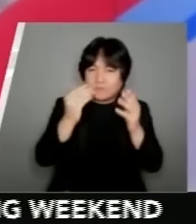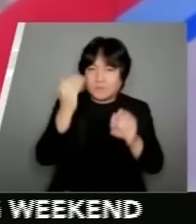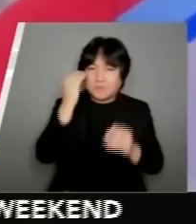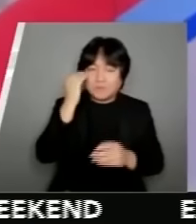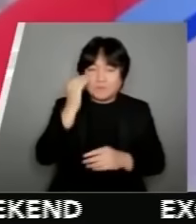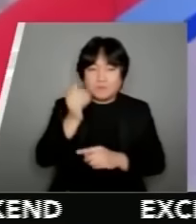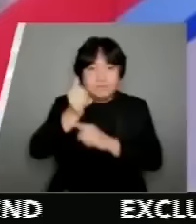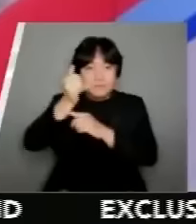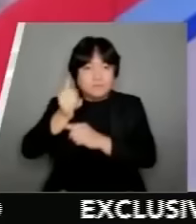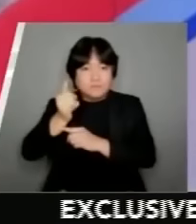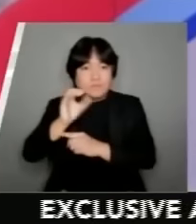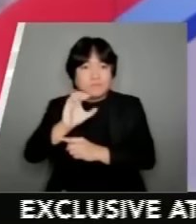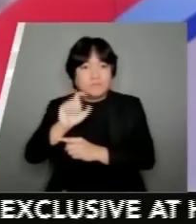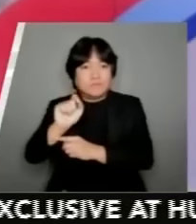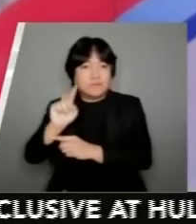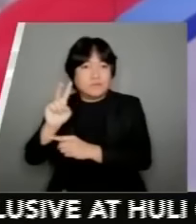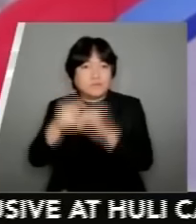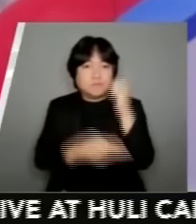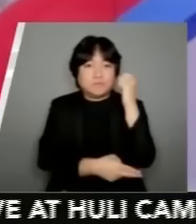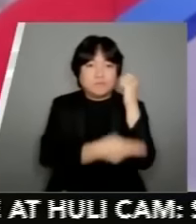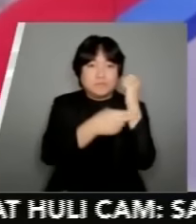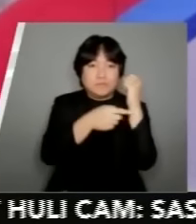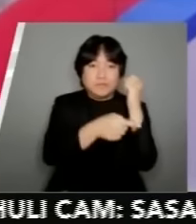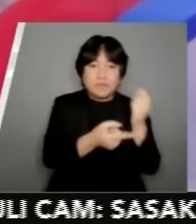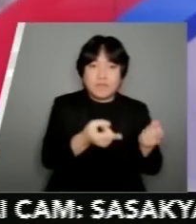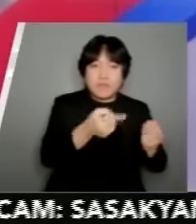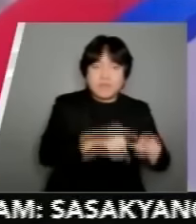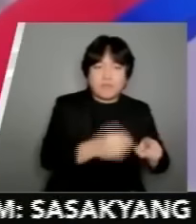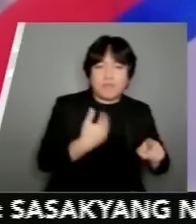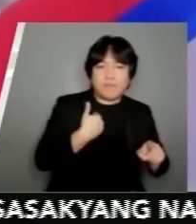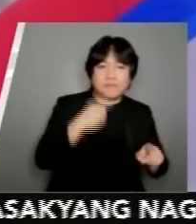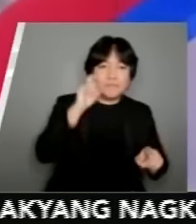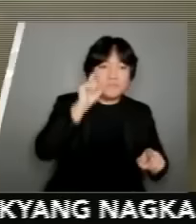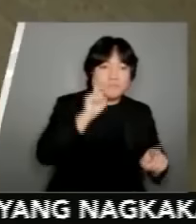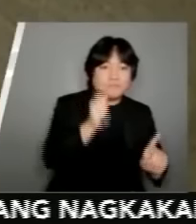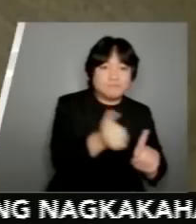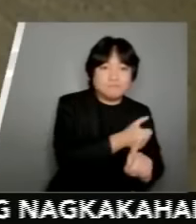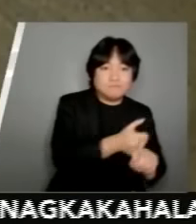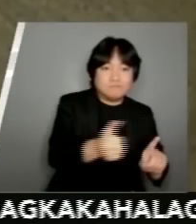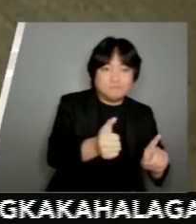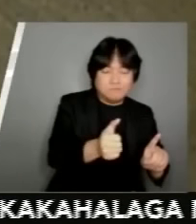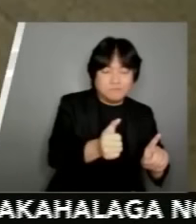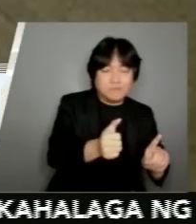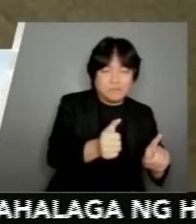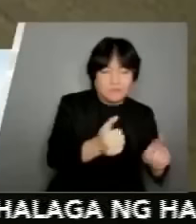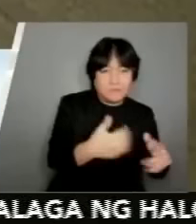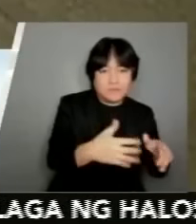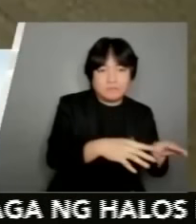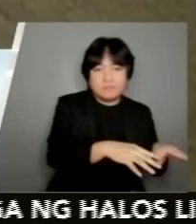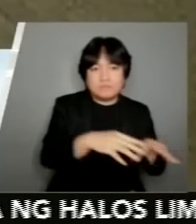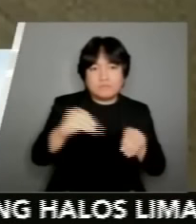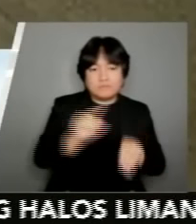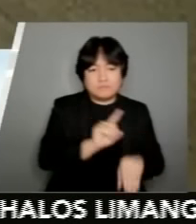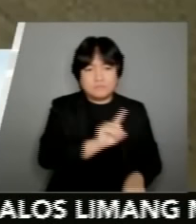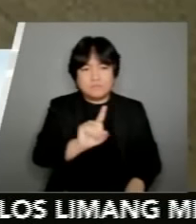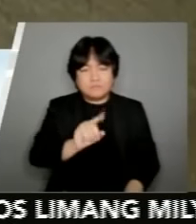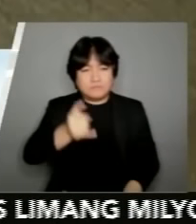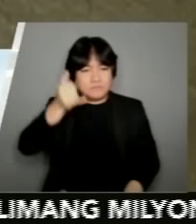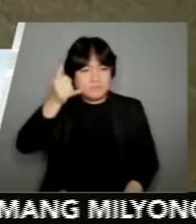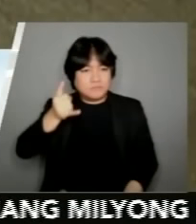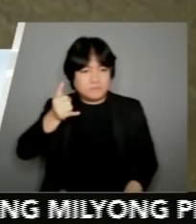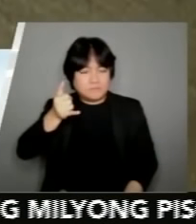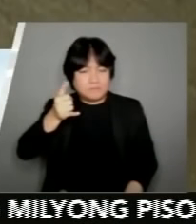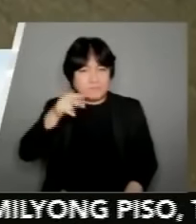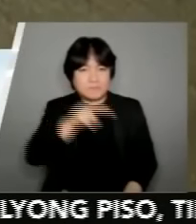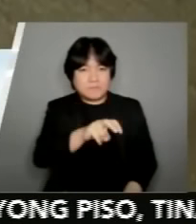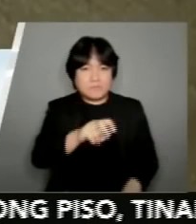noong umaga matapos ang naranasan umanong sexual abuse. Sa CCTV na inilabas ng NBI, makikita ang pagbalik ni Sandro sa